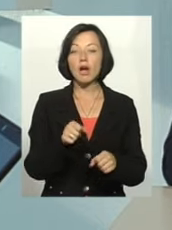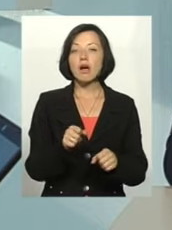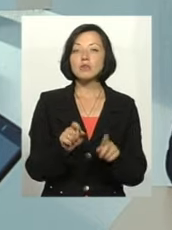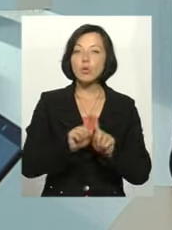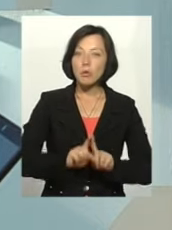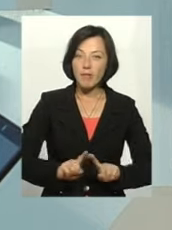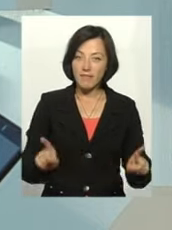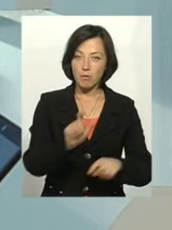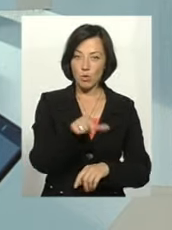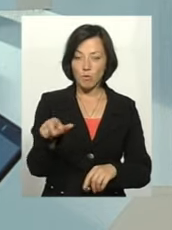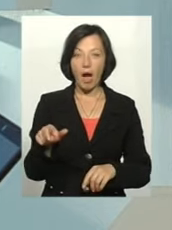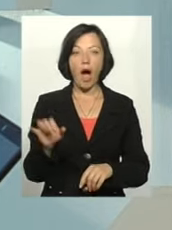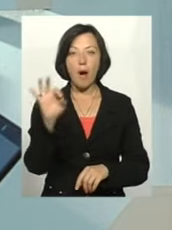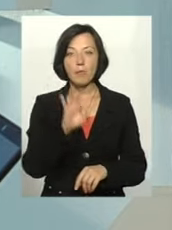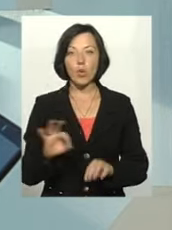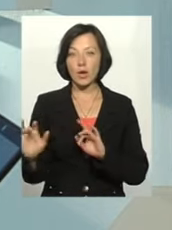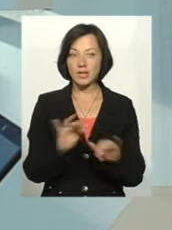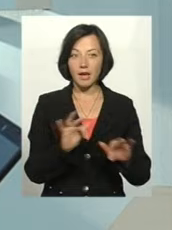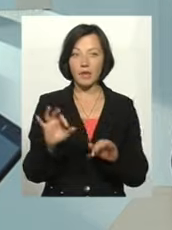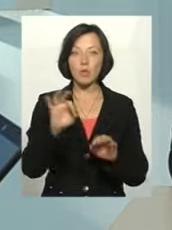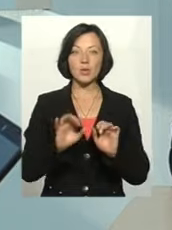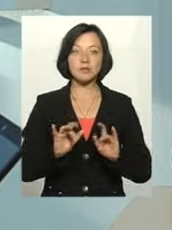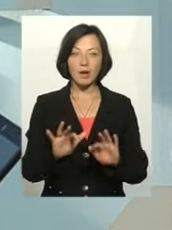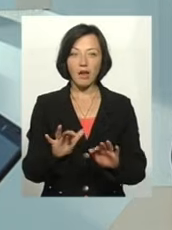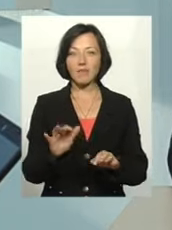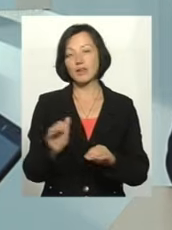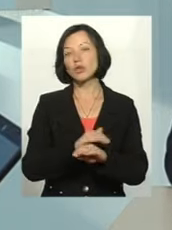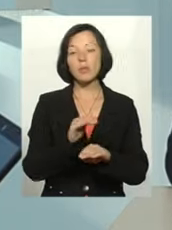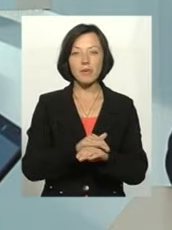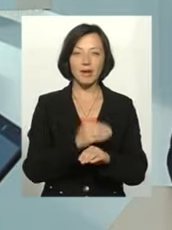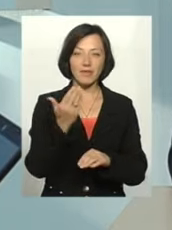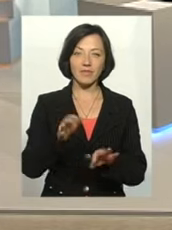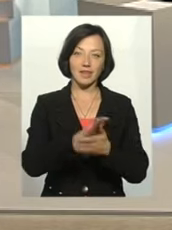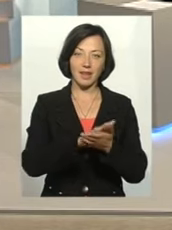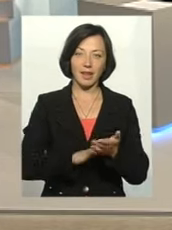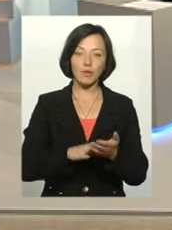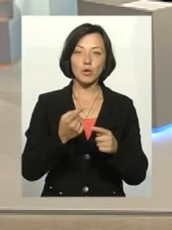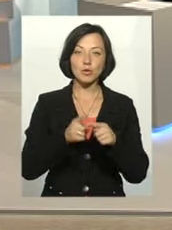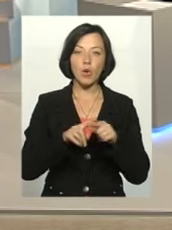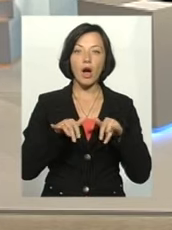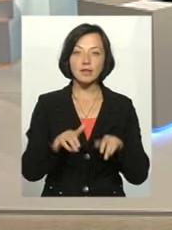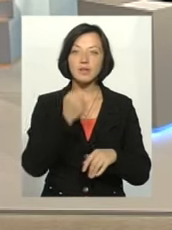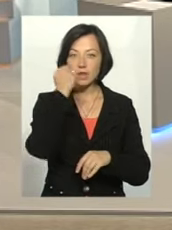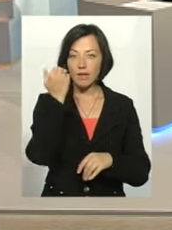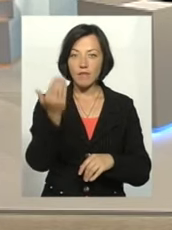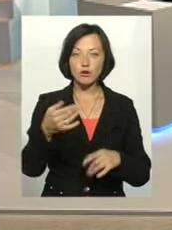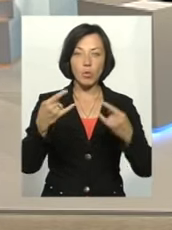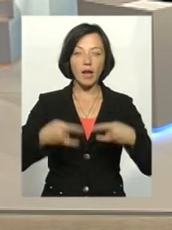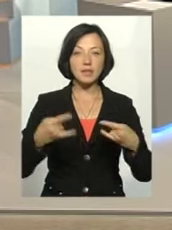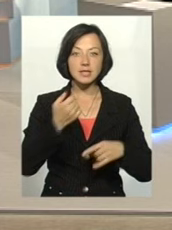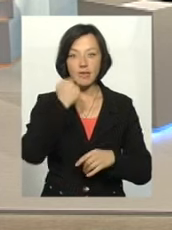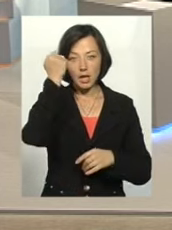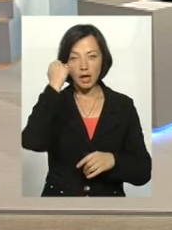особливими потребами. А про діяння, про справи, дії добра, пані Наталія, розкажіть про ці акції, тому що завдяки вашому каналу,